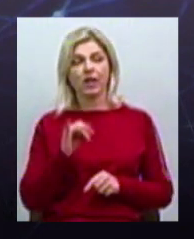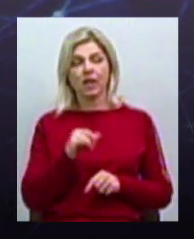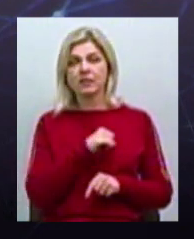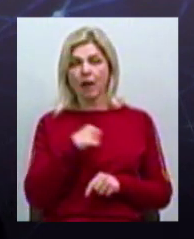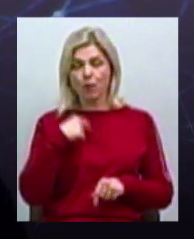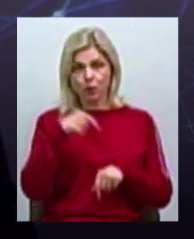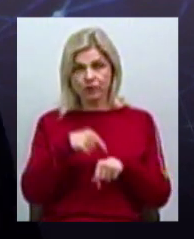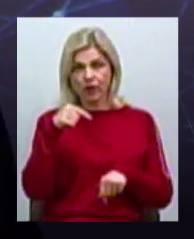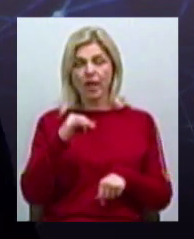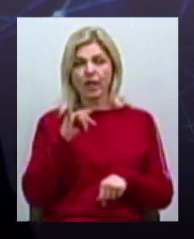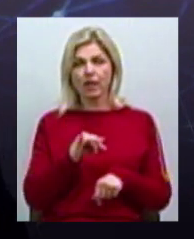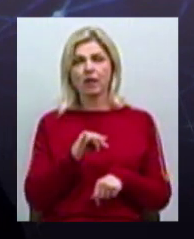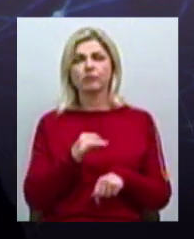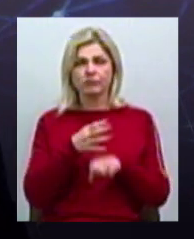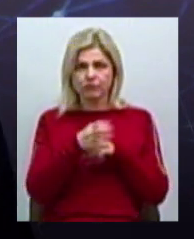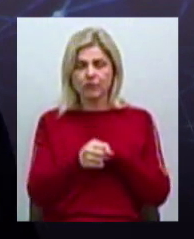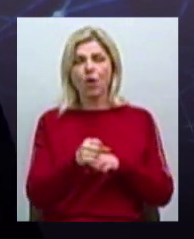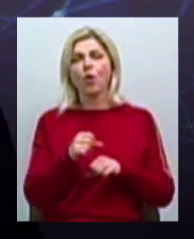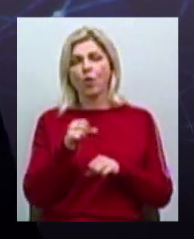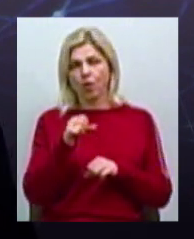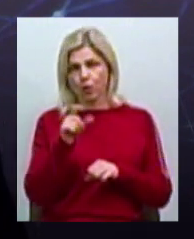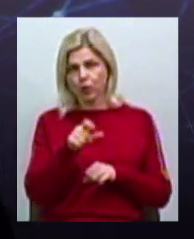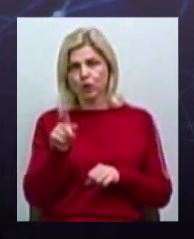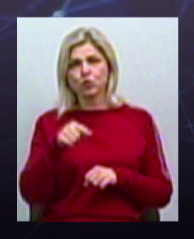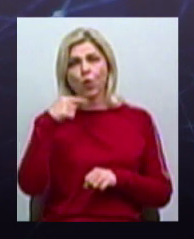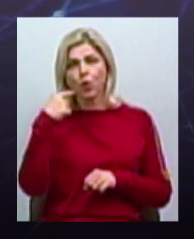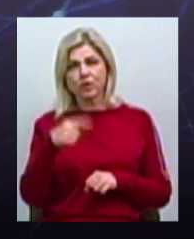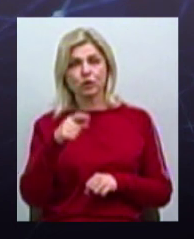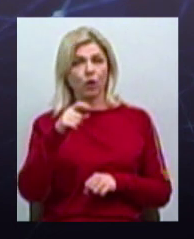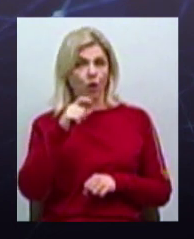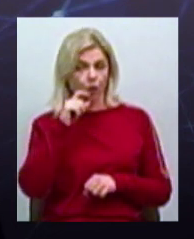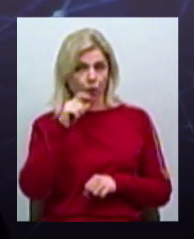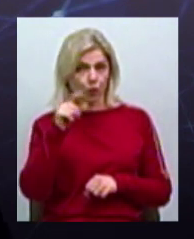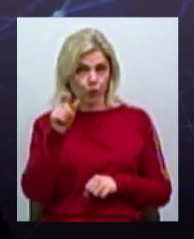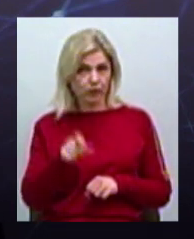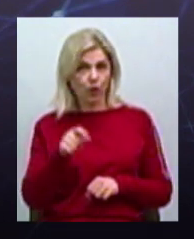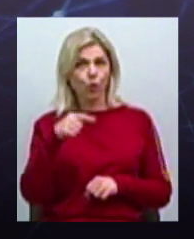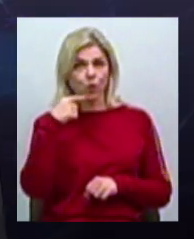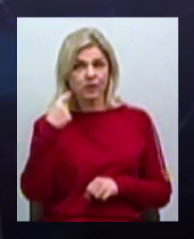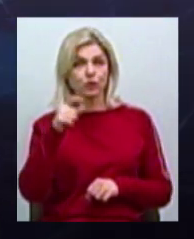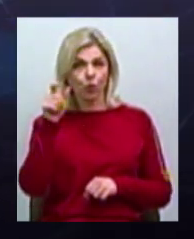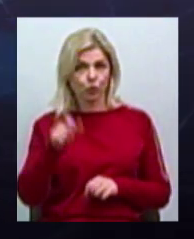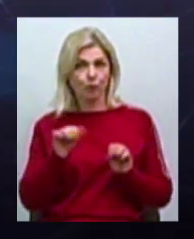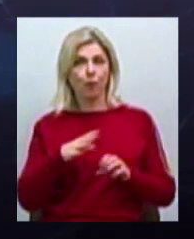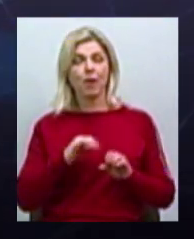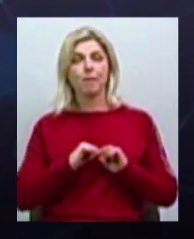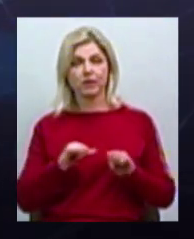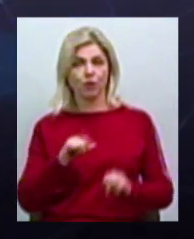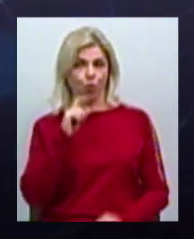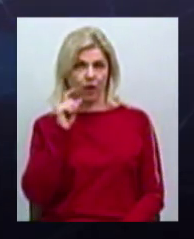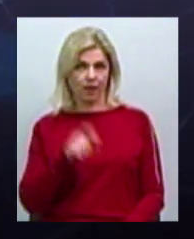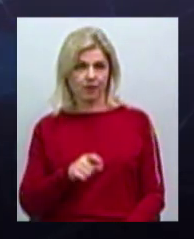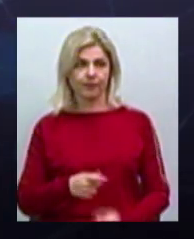і переконати людей в тому, що російськомовна людина може бути патріотом України. Це дійсно для них проблема. Це певний